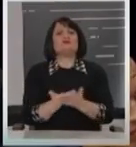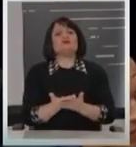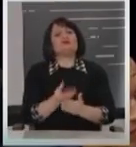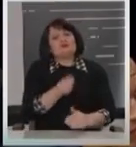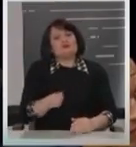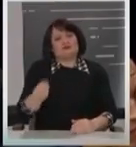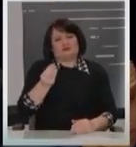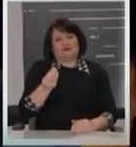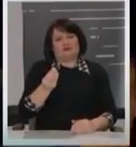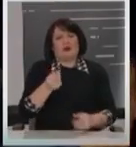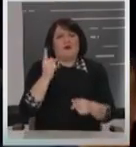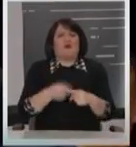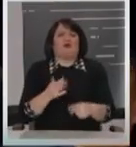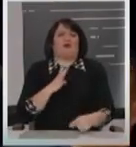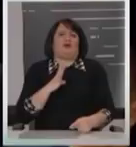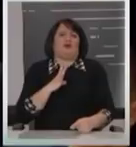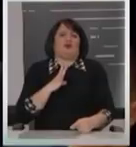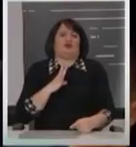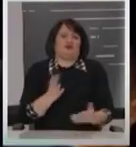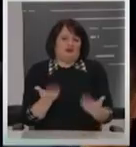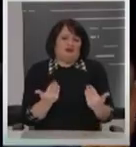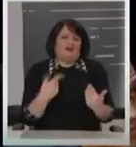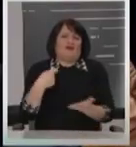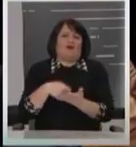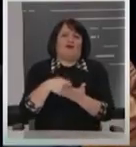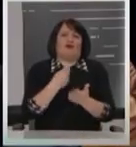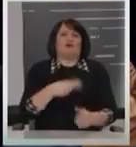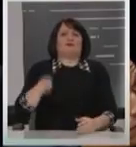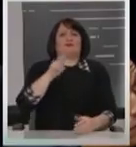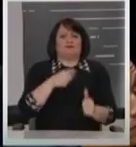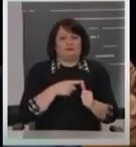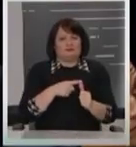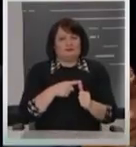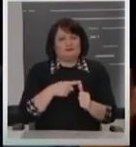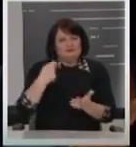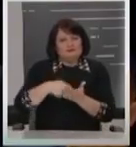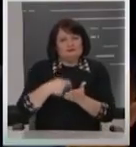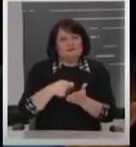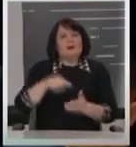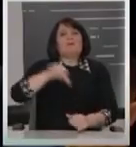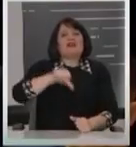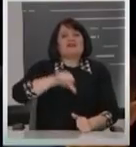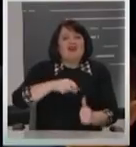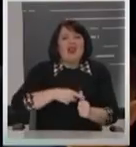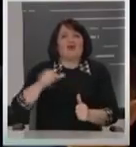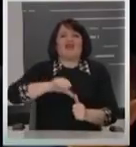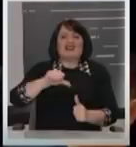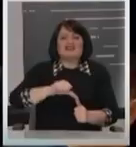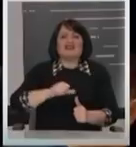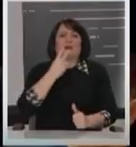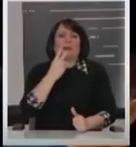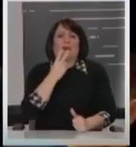περισσότερα από το μέσο Έλληνα πολίτη. Αύξηση δραματική των έμεσων φόρων, δηλαδή στο πετρέλαιο, στη βενζίνη, στα